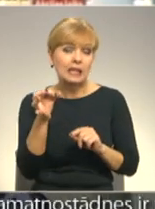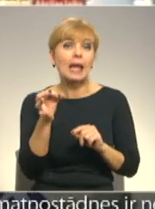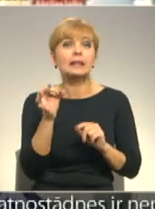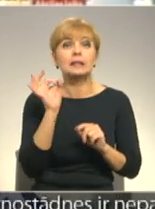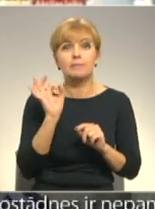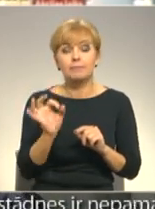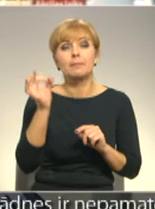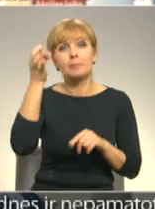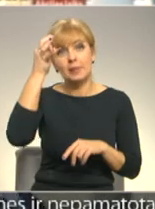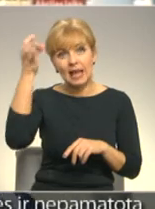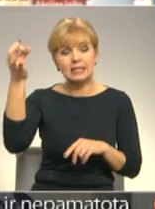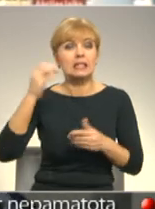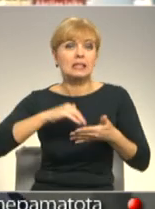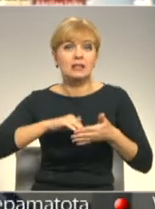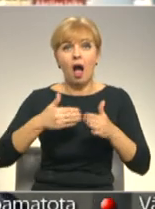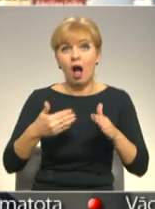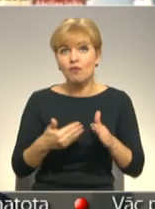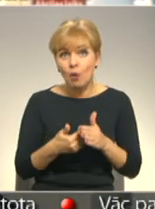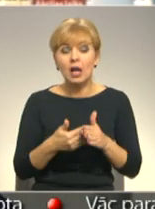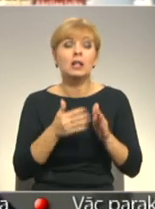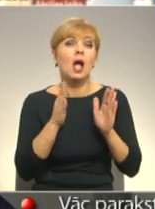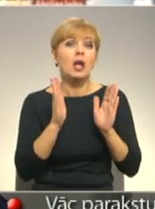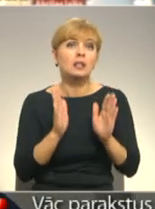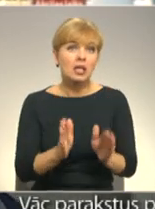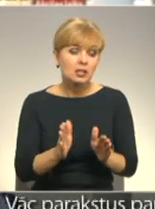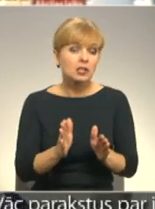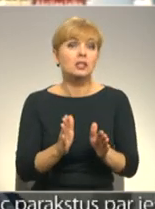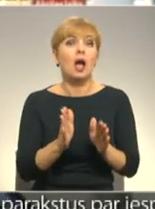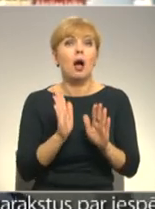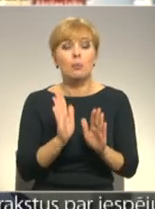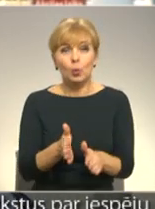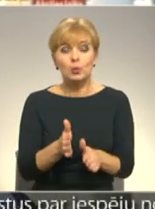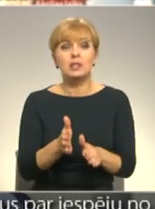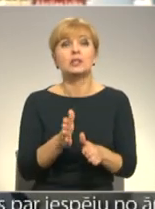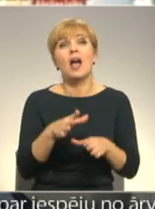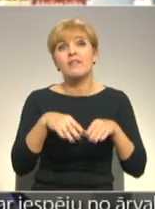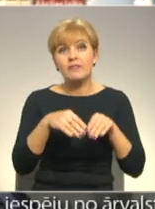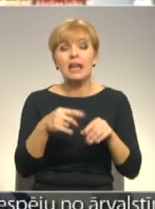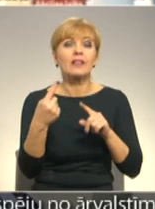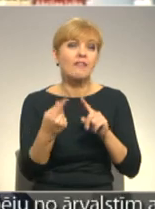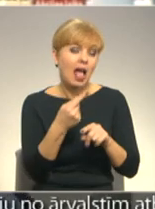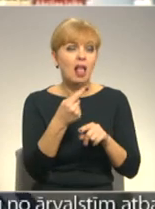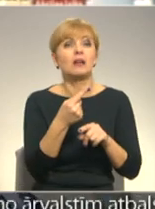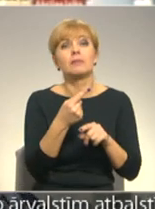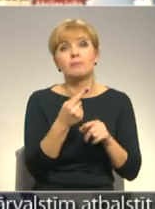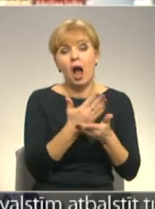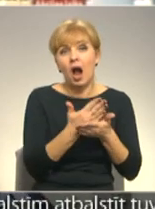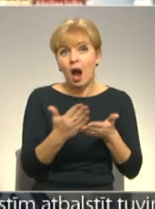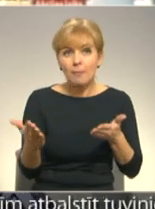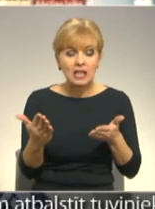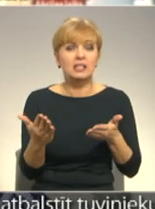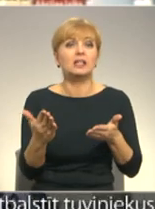precīzi, stāvokli tiks, acimredzot, tiks veikt vēl padziļināta